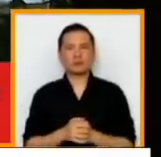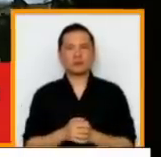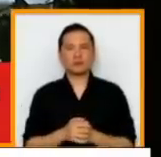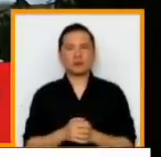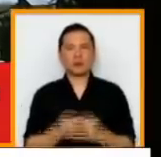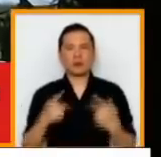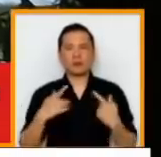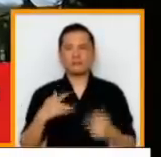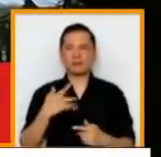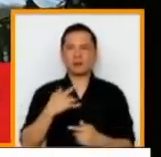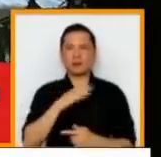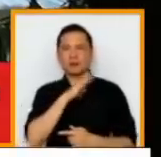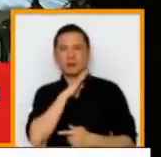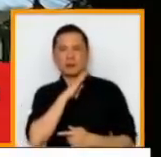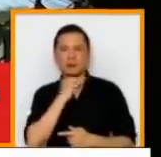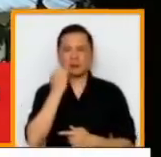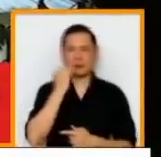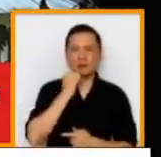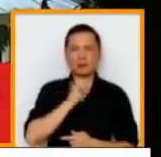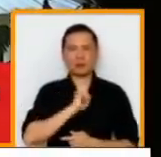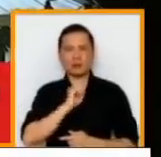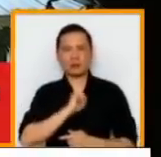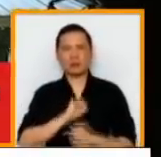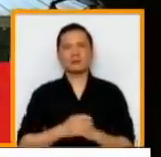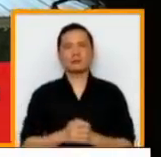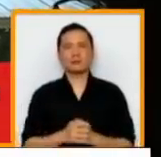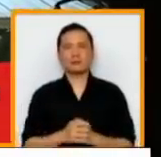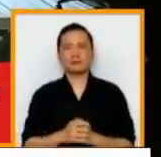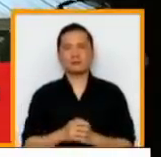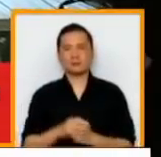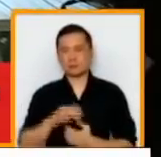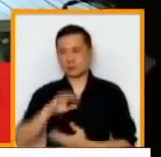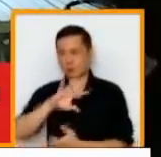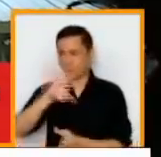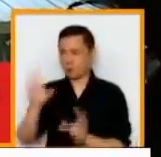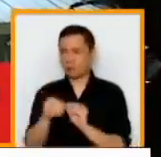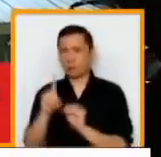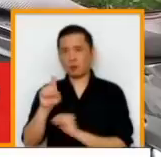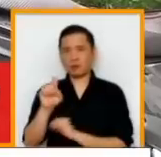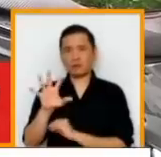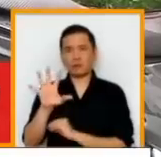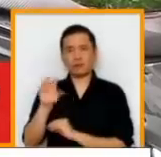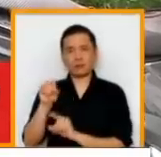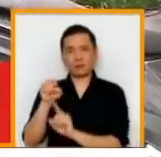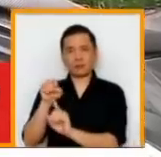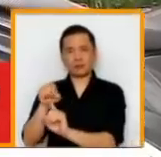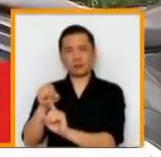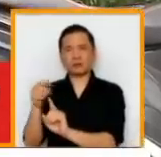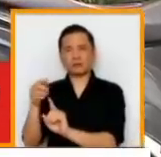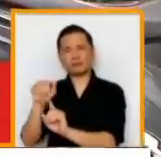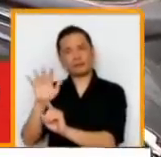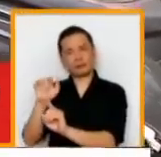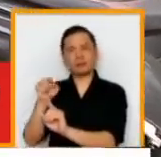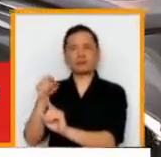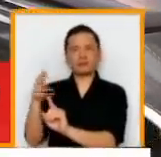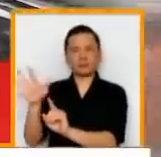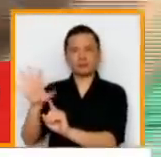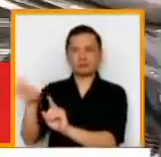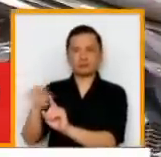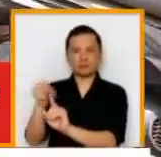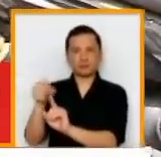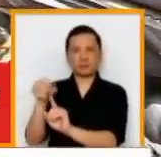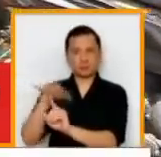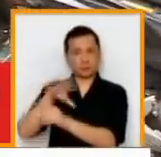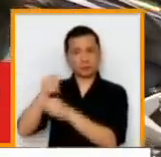karamdaman. Bahagi sila ng napaulat na 150 na mga madre at staff na nagpositibo. Nagsagawa ng swab testing ang Quezon